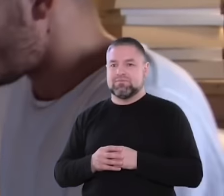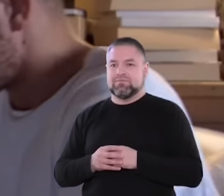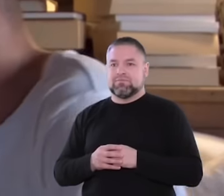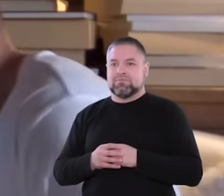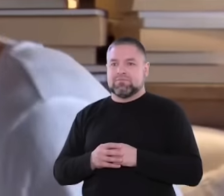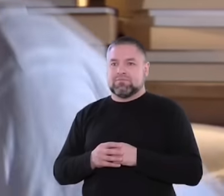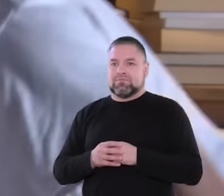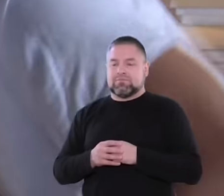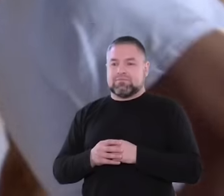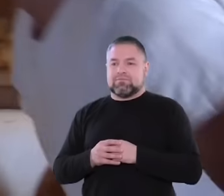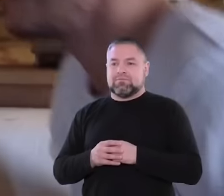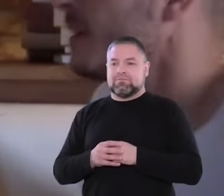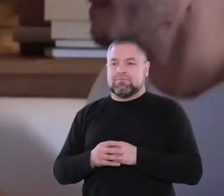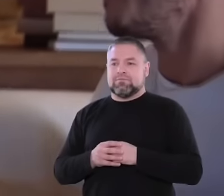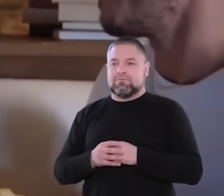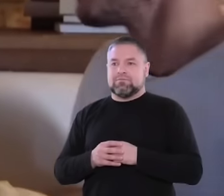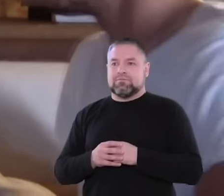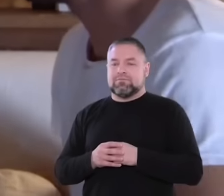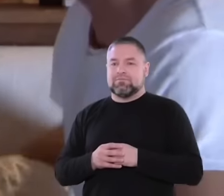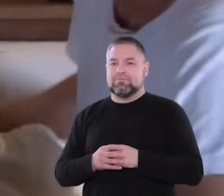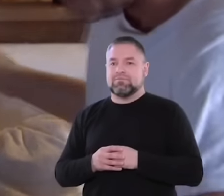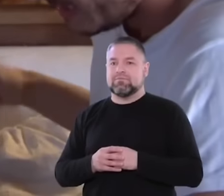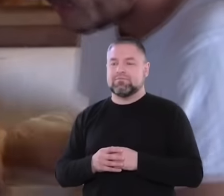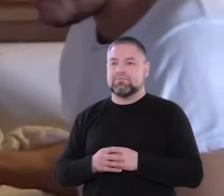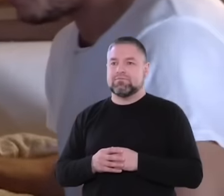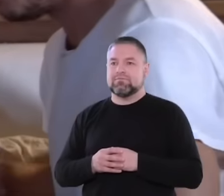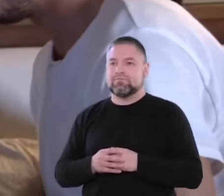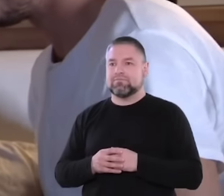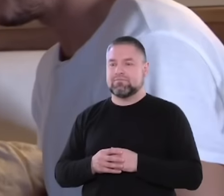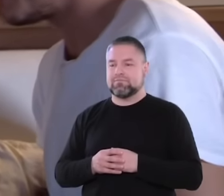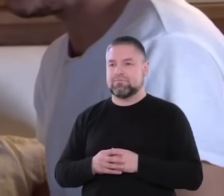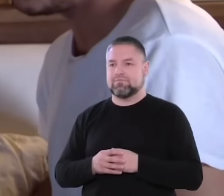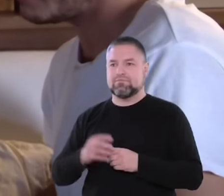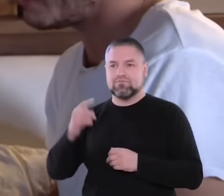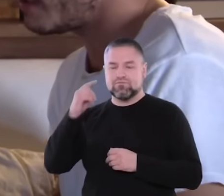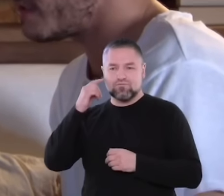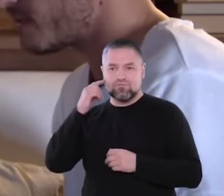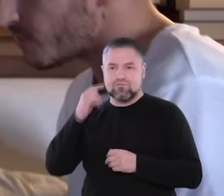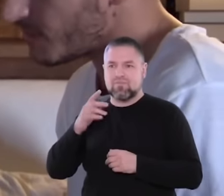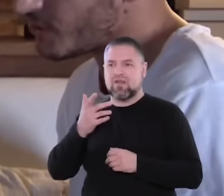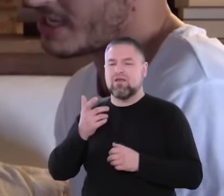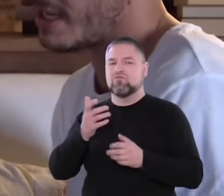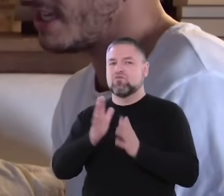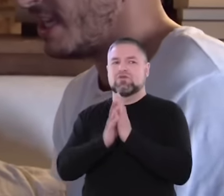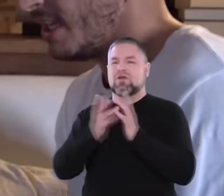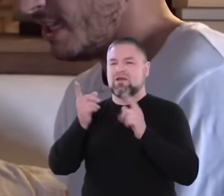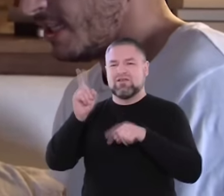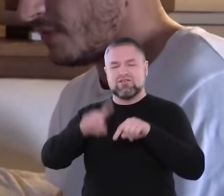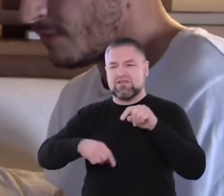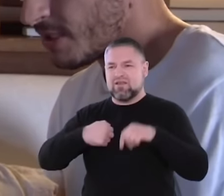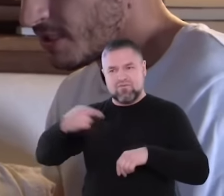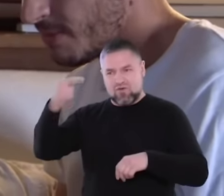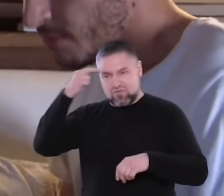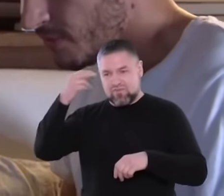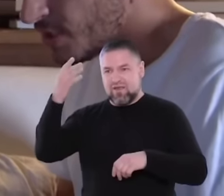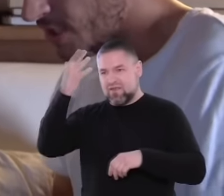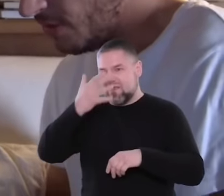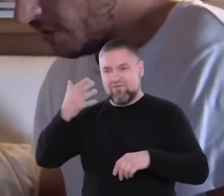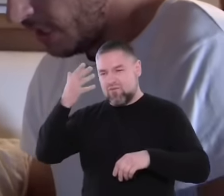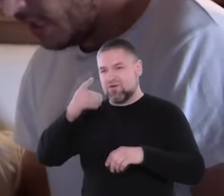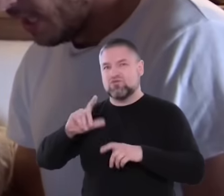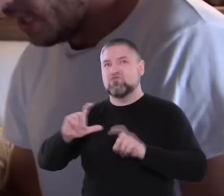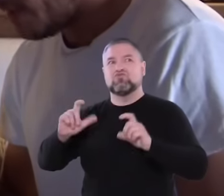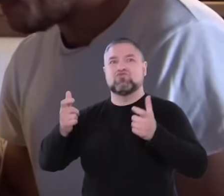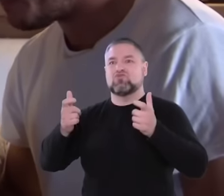Anita. No? Posłuchaj, tylko nie zrozumie źle i nie wyobrażaj sobie Bóg wie